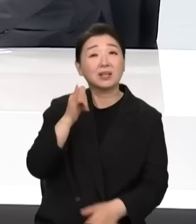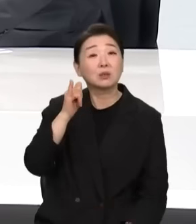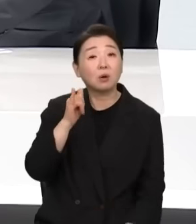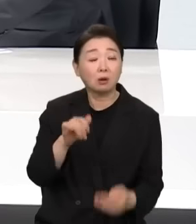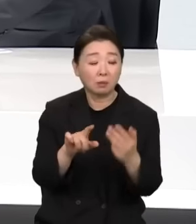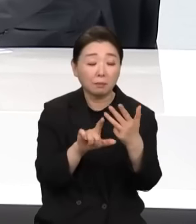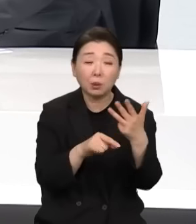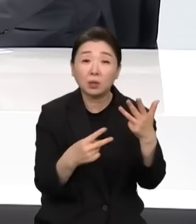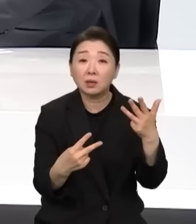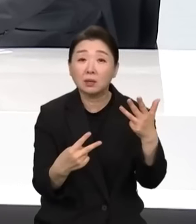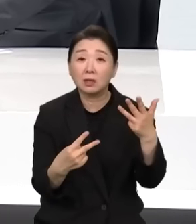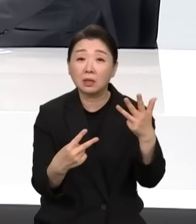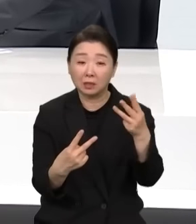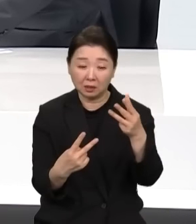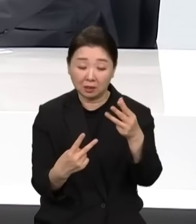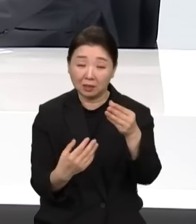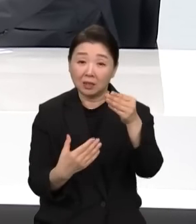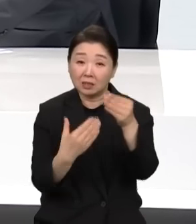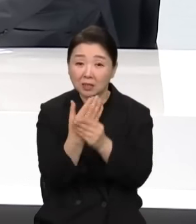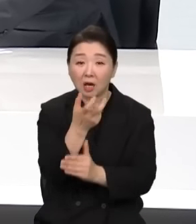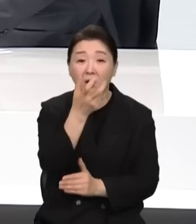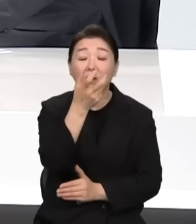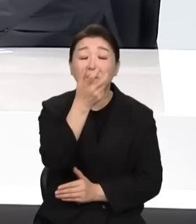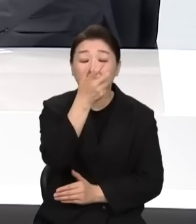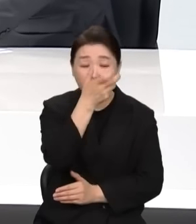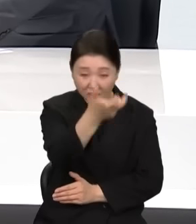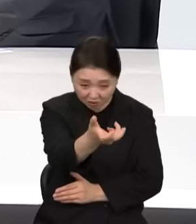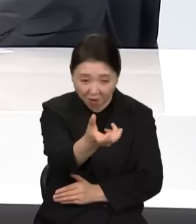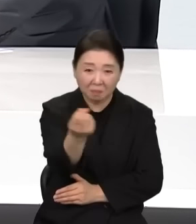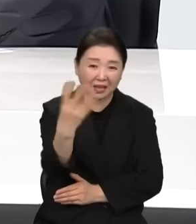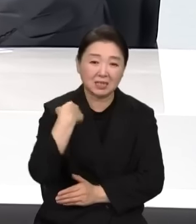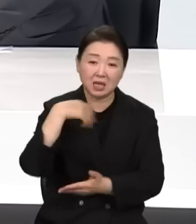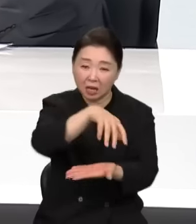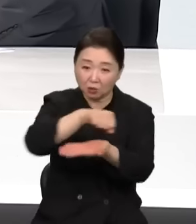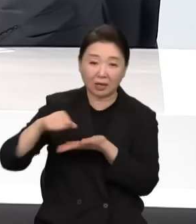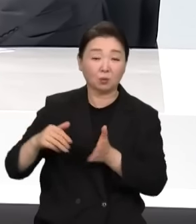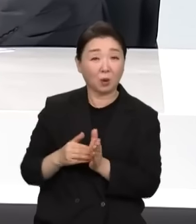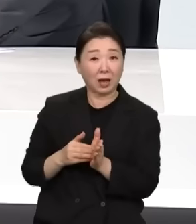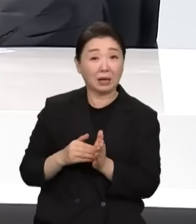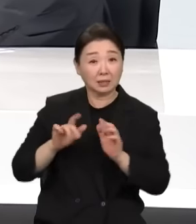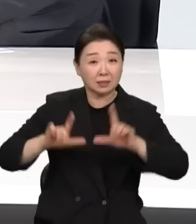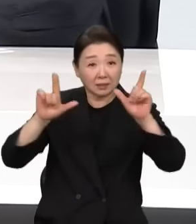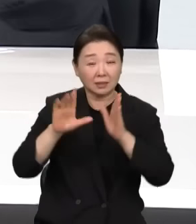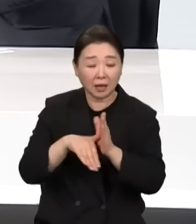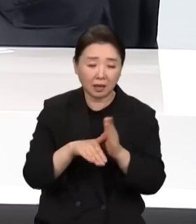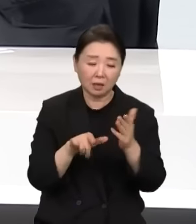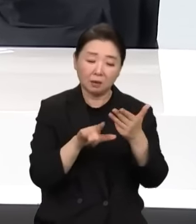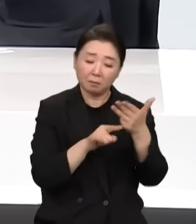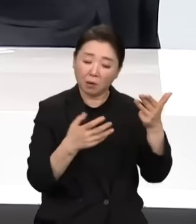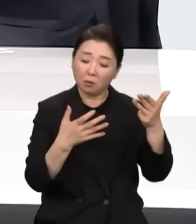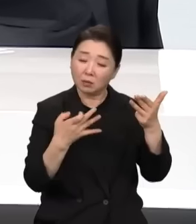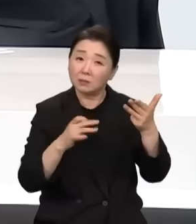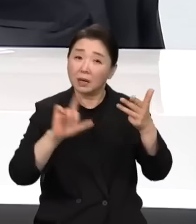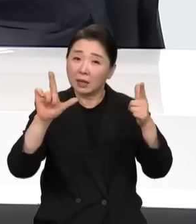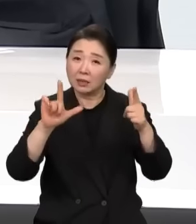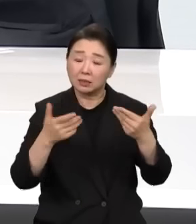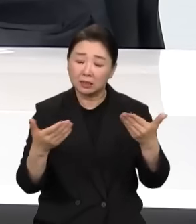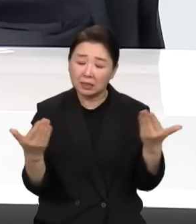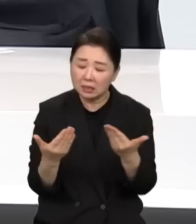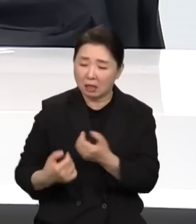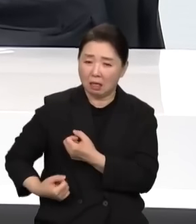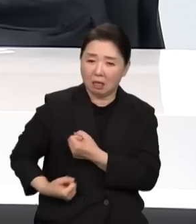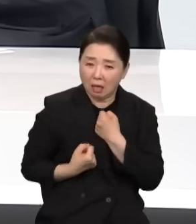8월 2일은 사건 2척과 회수가 있었던 바로 그 당일이 그든 그리고 8월 14일까지만 해도 업무상 과실치사상